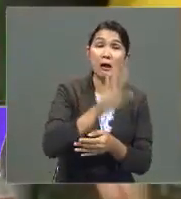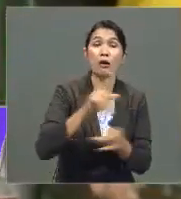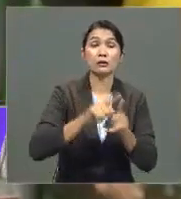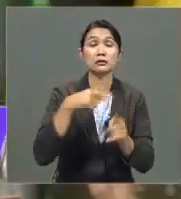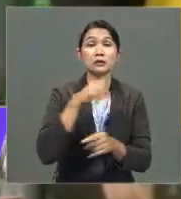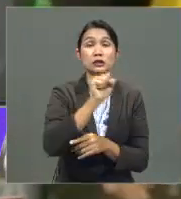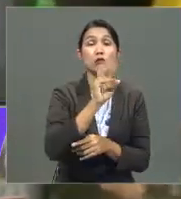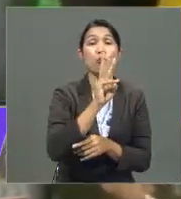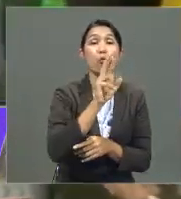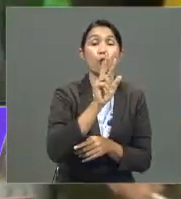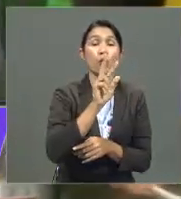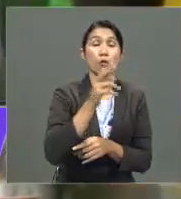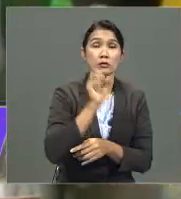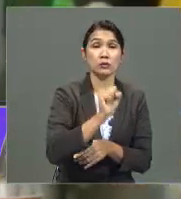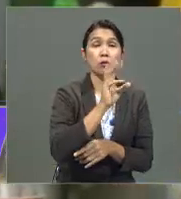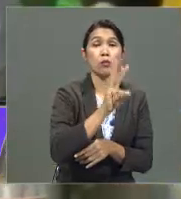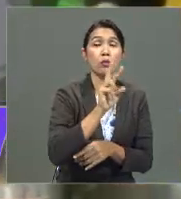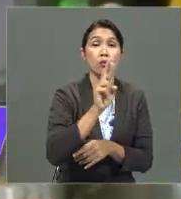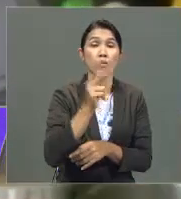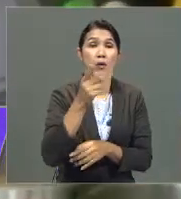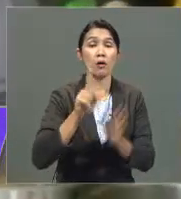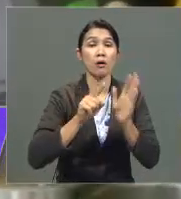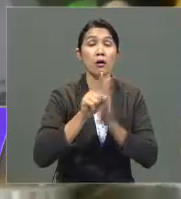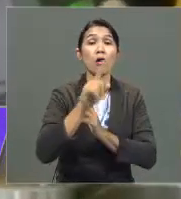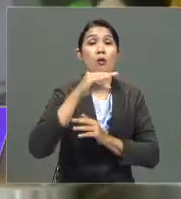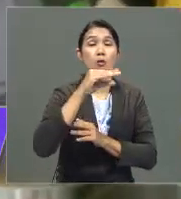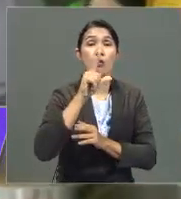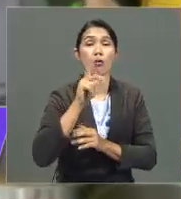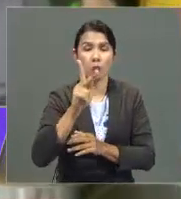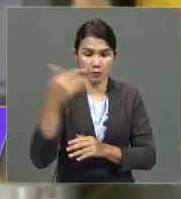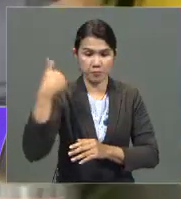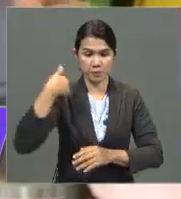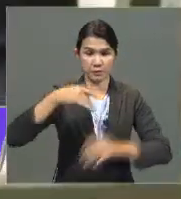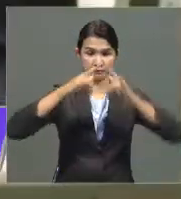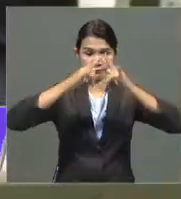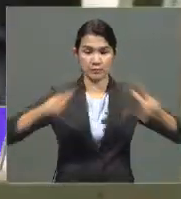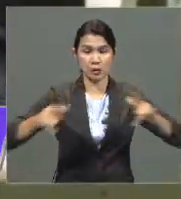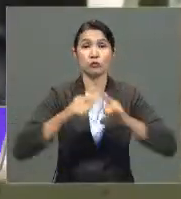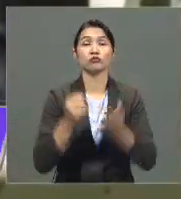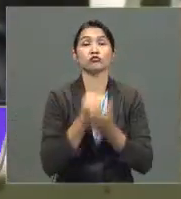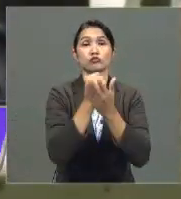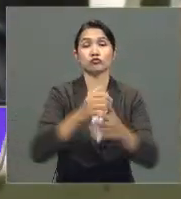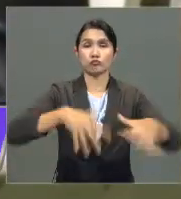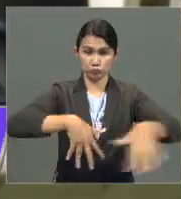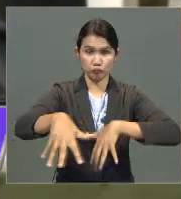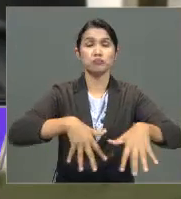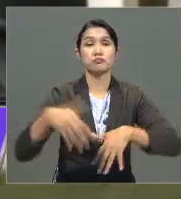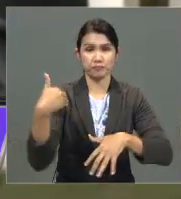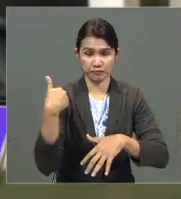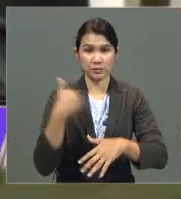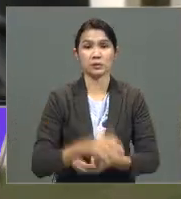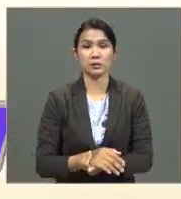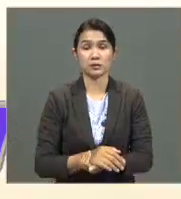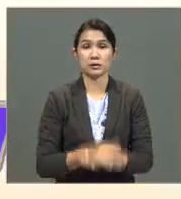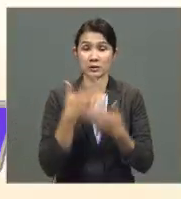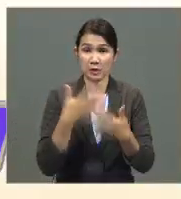สวรรคโลกที่บ้านปากแควนะครับก็มีการตั้งซุ้มหรือว่าตั้งเต้นนะครับให้ช่วยเหลือพี่น้องประชาชนในพื้นที่อย่างเต็มที่มา